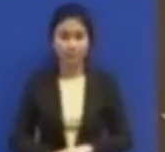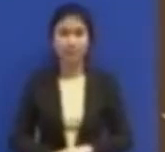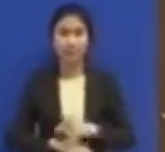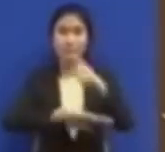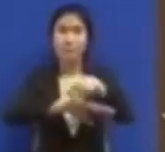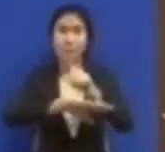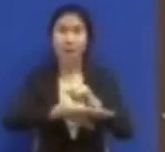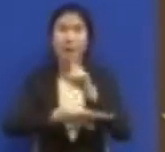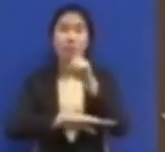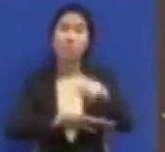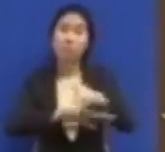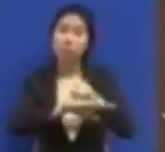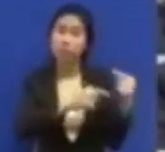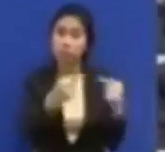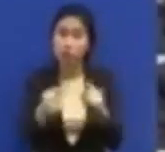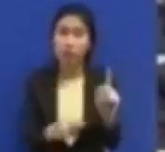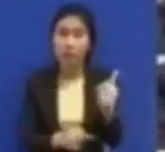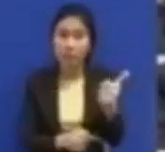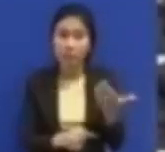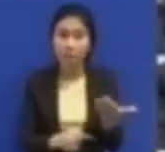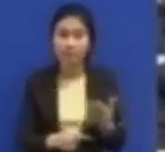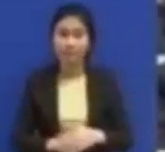ครับ